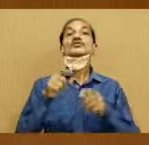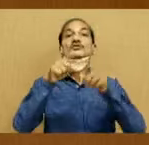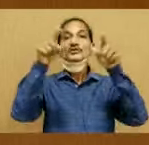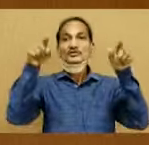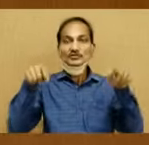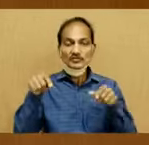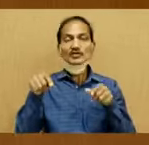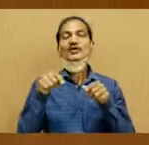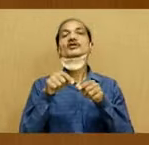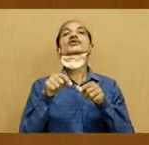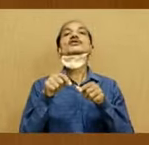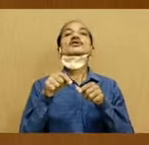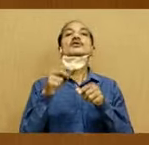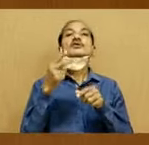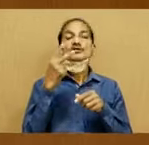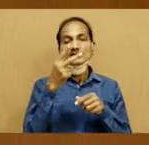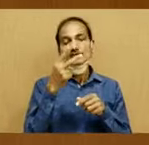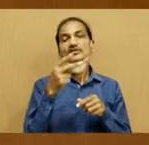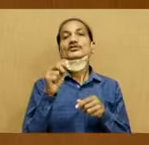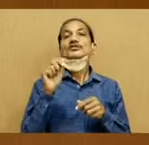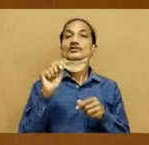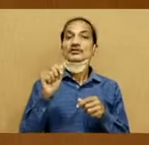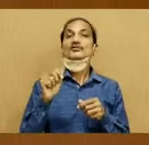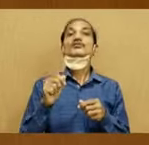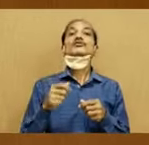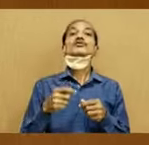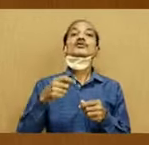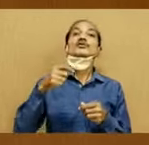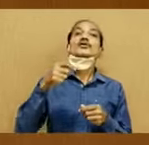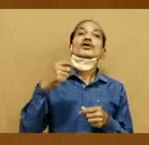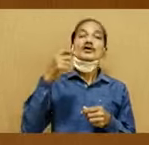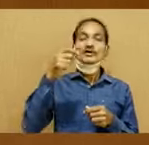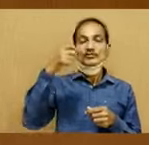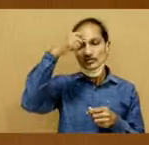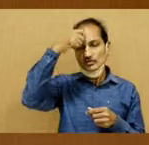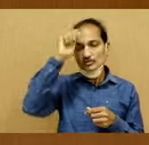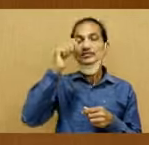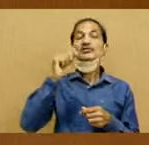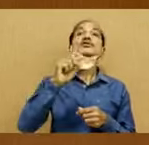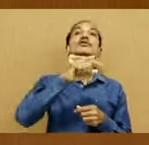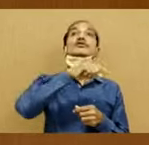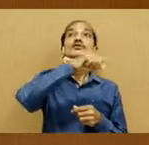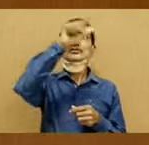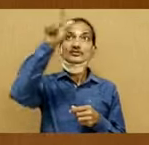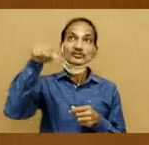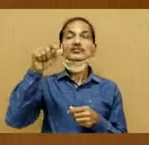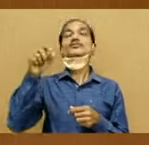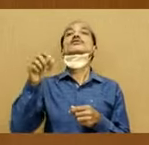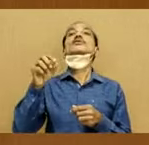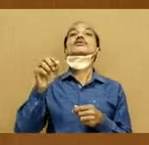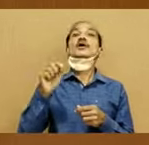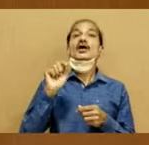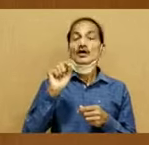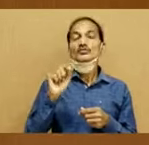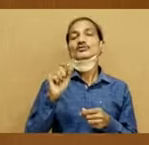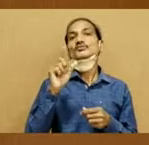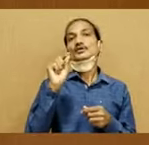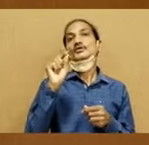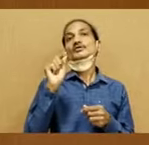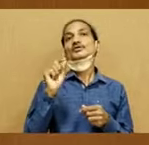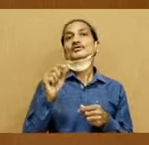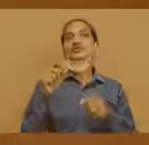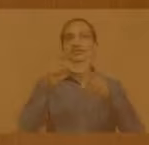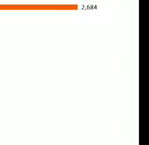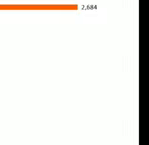लॉकडाउन रो सबु नियम मानिबारे आमे कोन सबु लाभ आमे पाइचु। आमे प्रथम स्लाइड